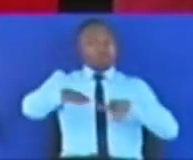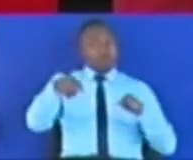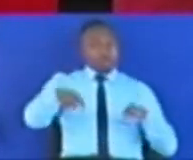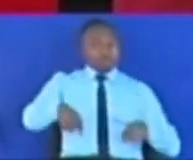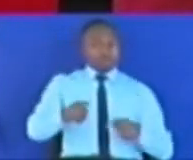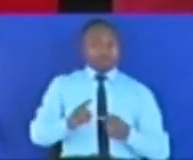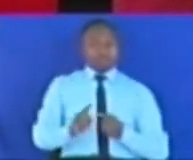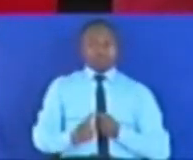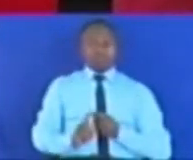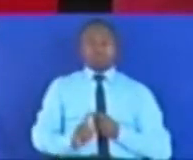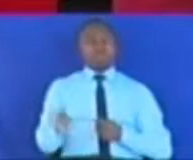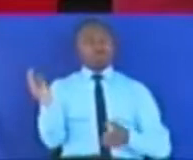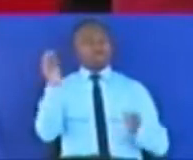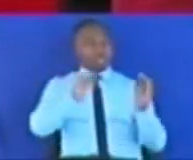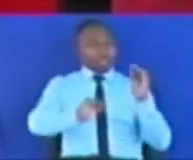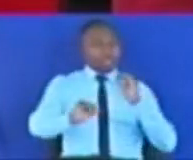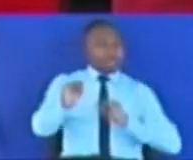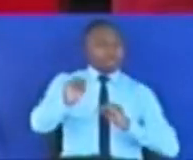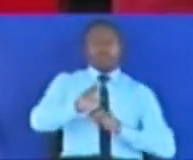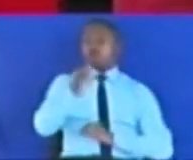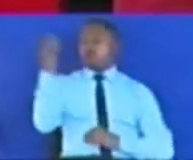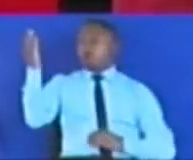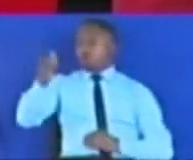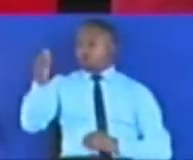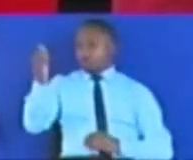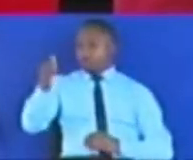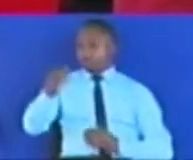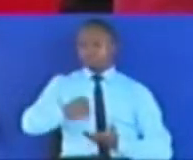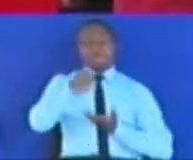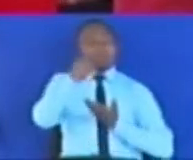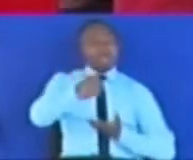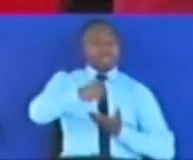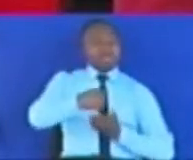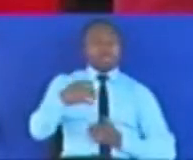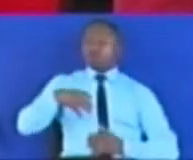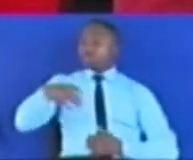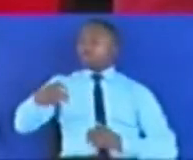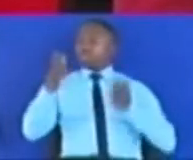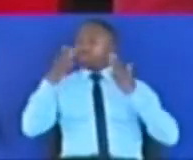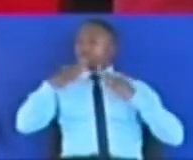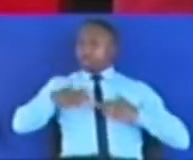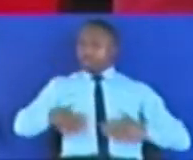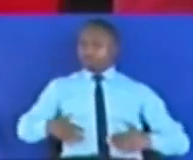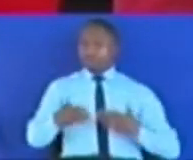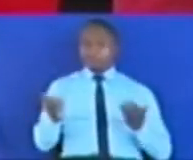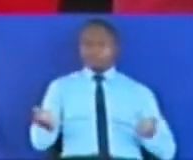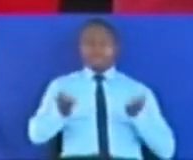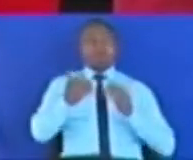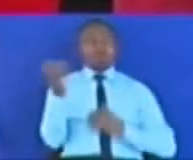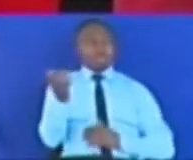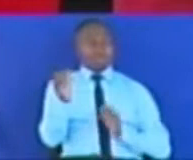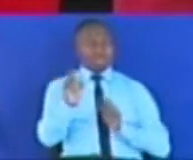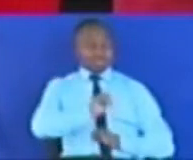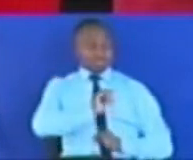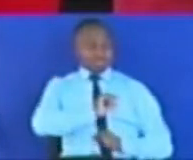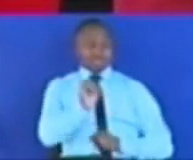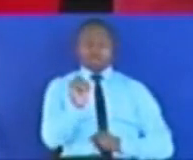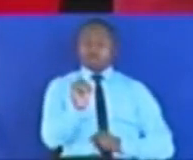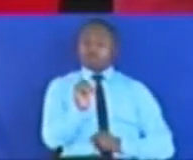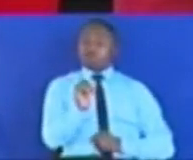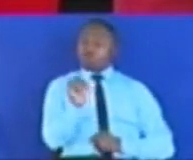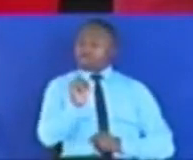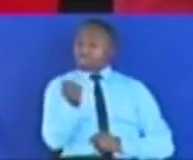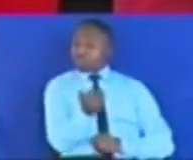litukufu na kuchangia hotuba ya bajeti ya Wizara ya Afya, Maendeleo ya Jamii, Jinsia ya Watoto na Wazee.